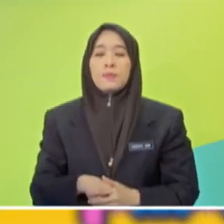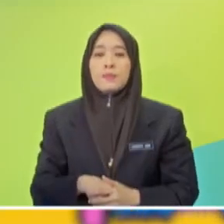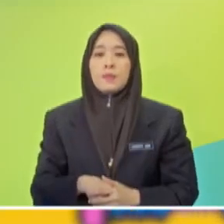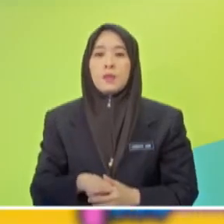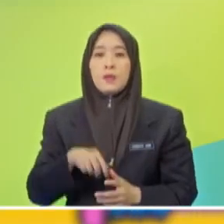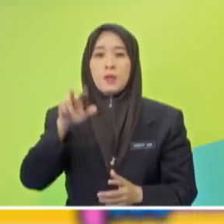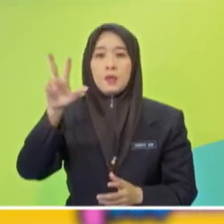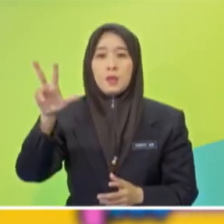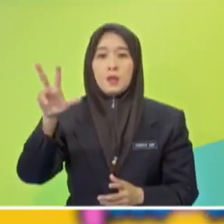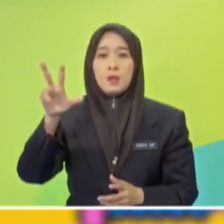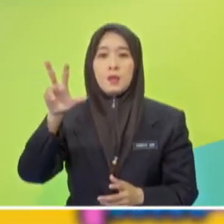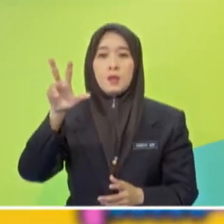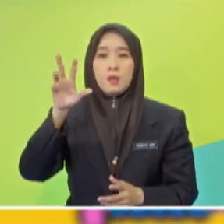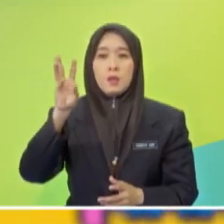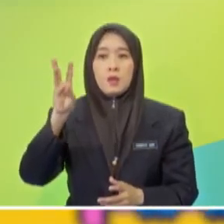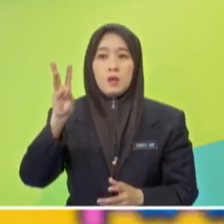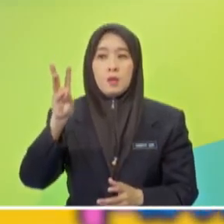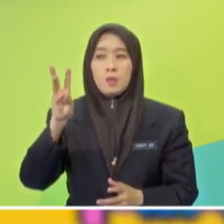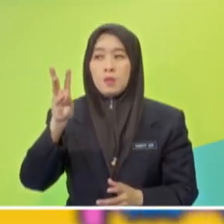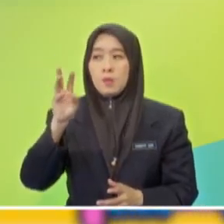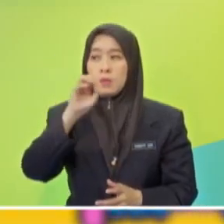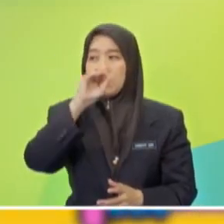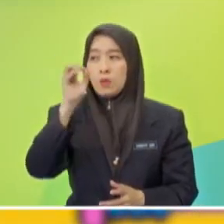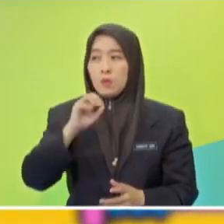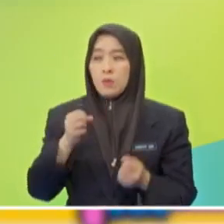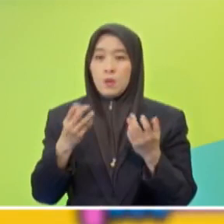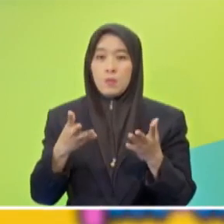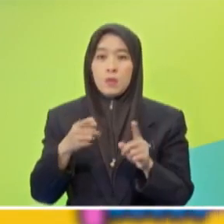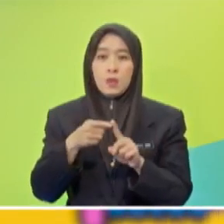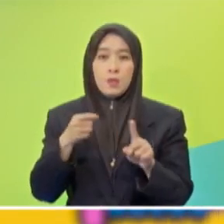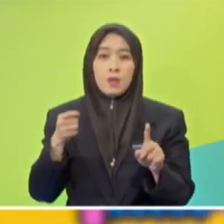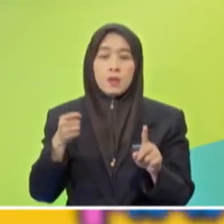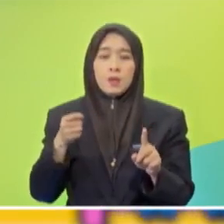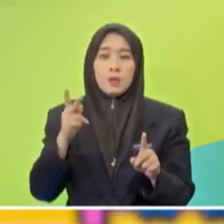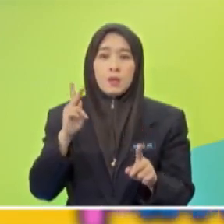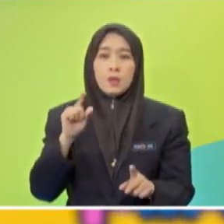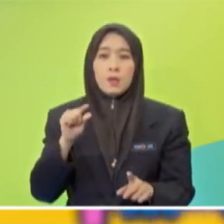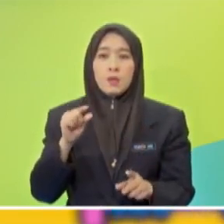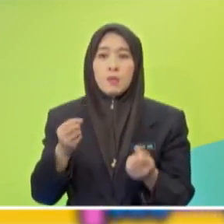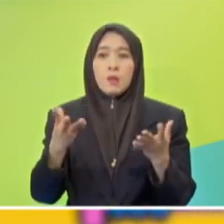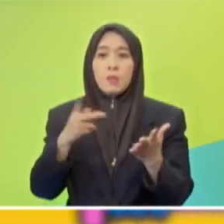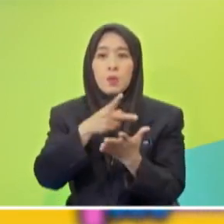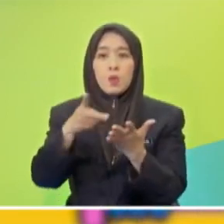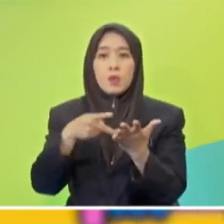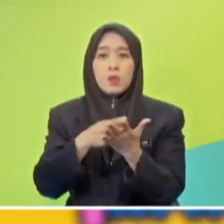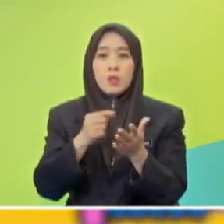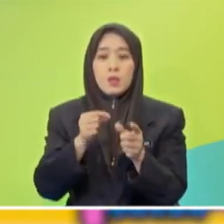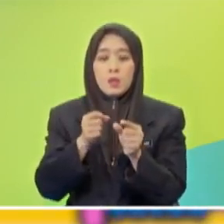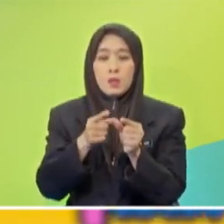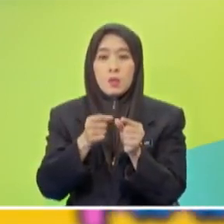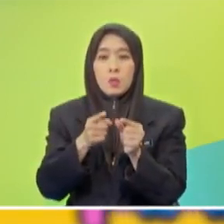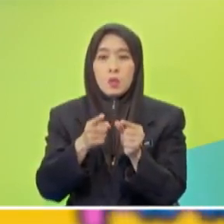360 Pro itu dari pada 135 kayak gini berapa harganya sebenarnya itu Oke boleh Adik teman